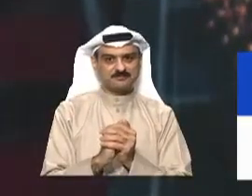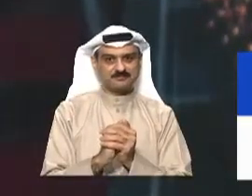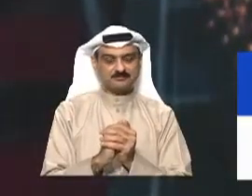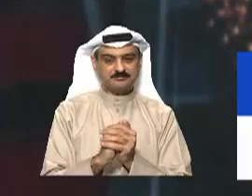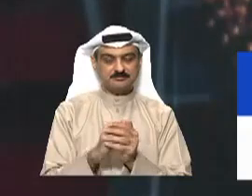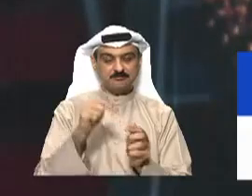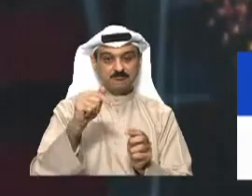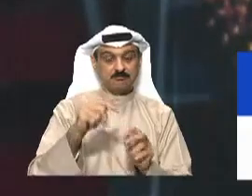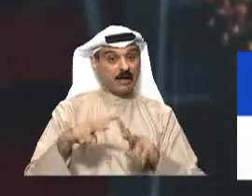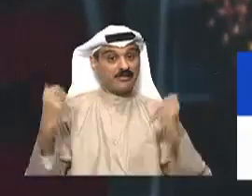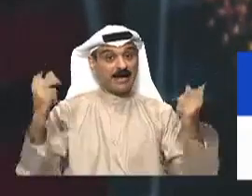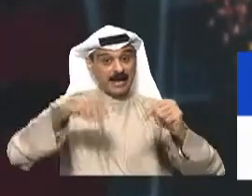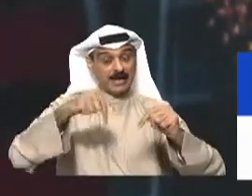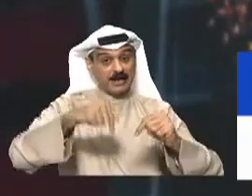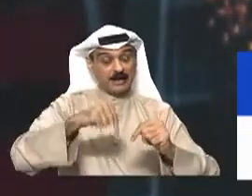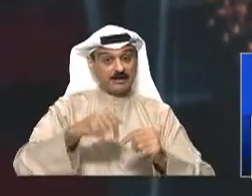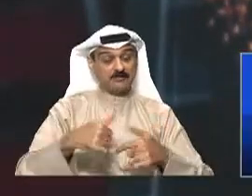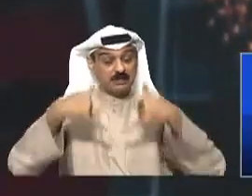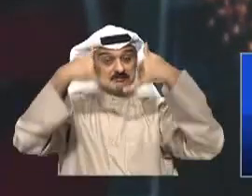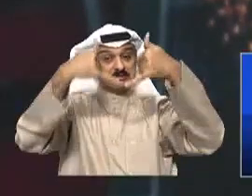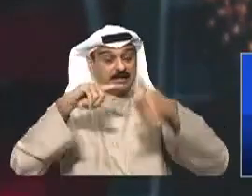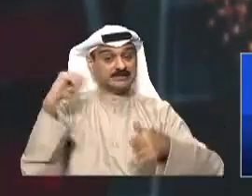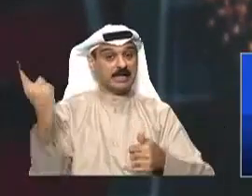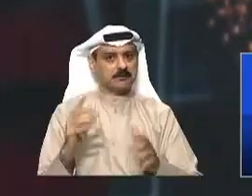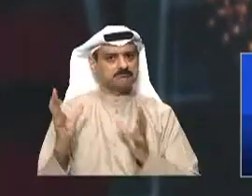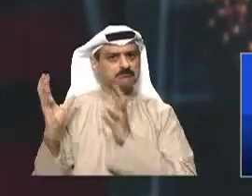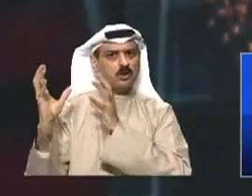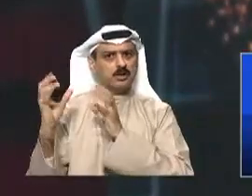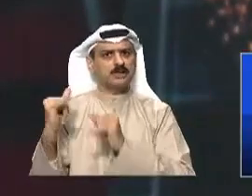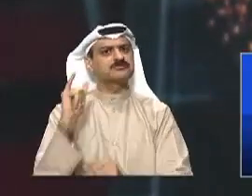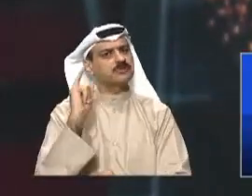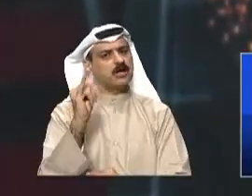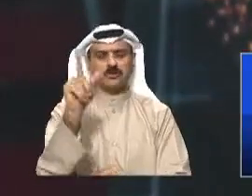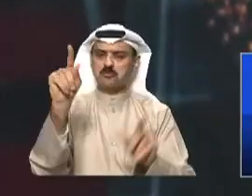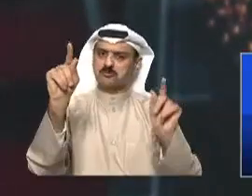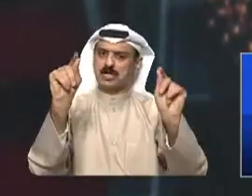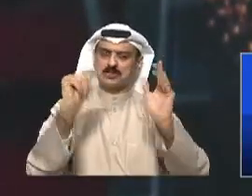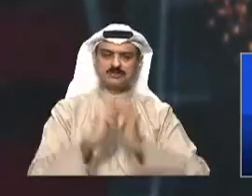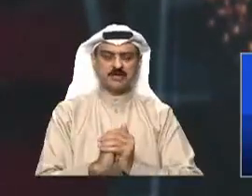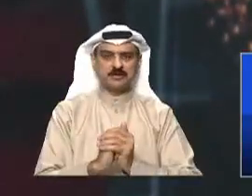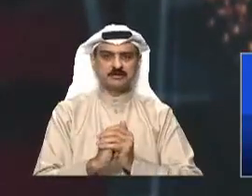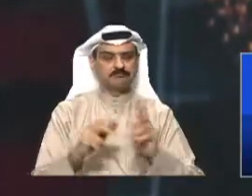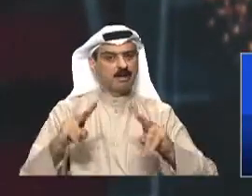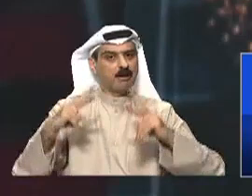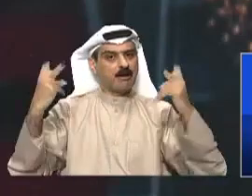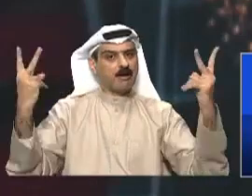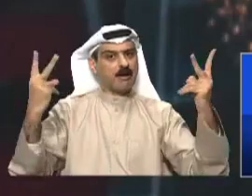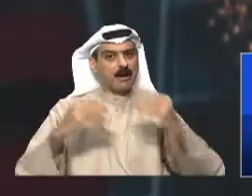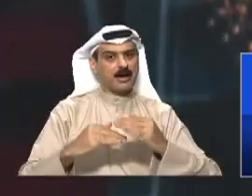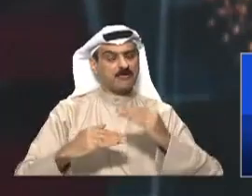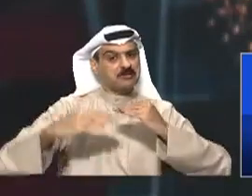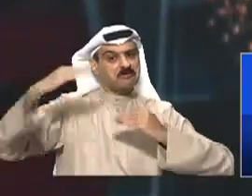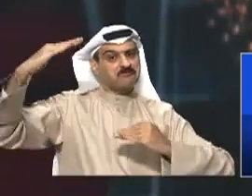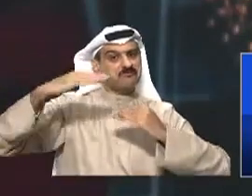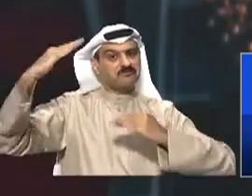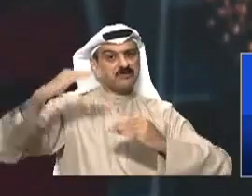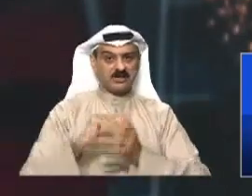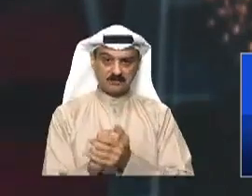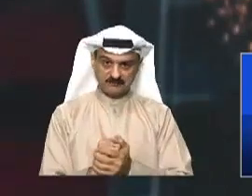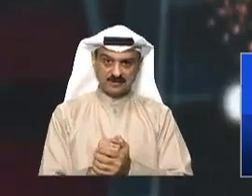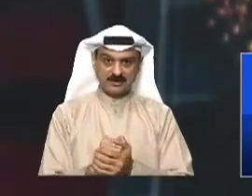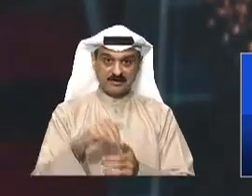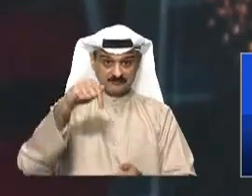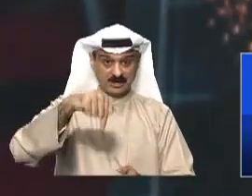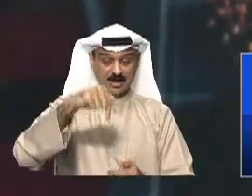عن سائر البطولات السابقة الحراس المرمى، كانوا فعلا الفارق، عملوا الفارق الكبير لدى منتخباتهم،